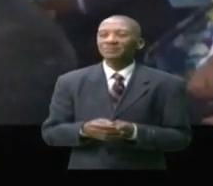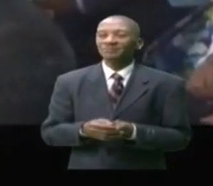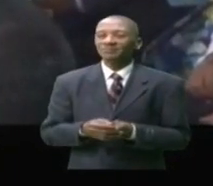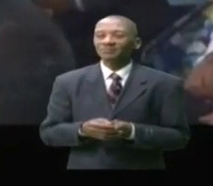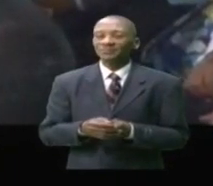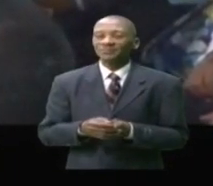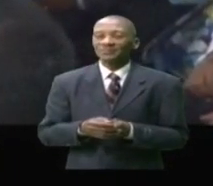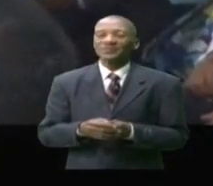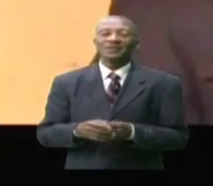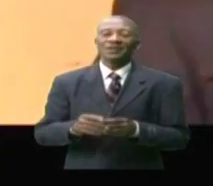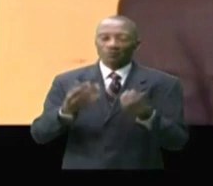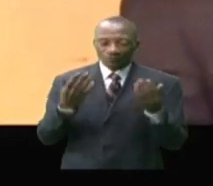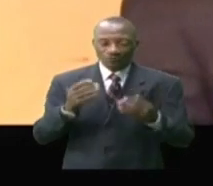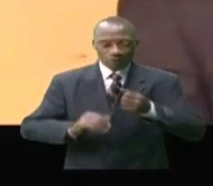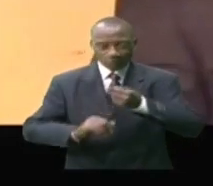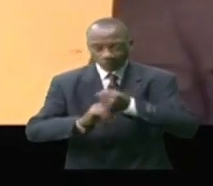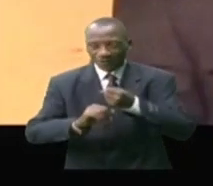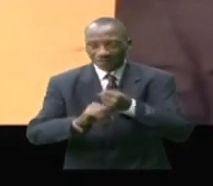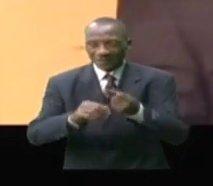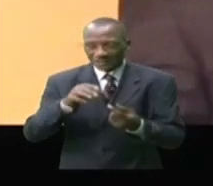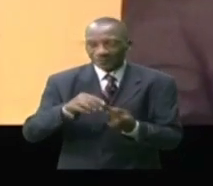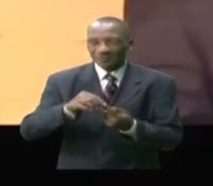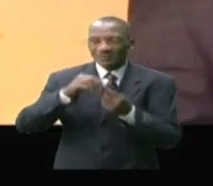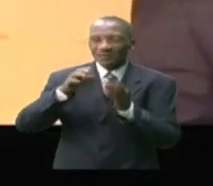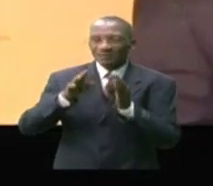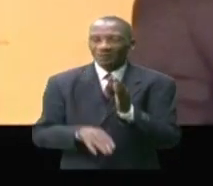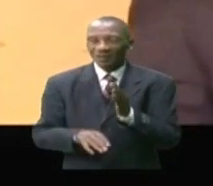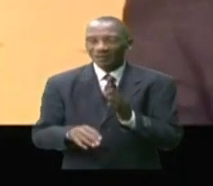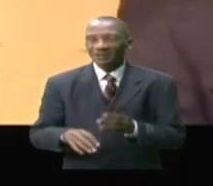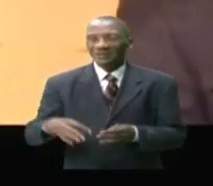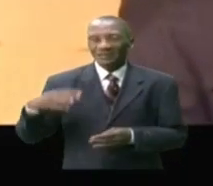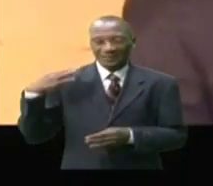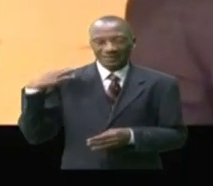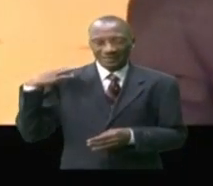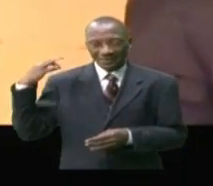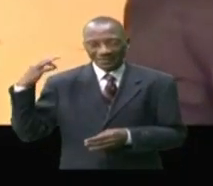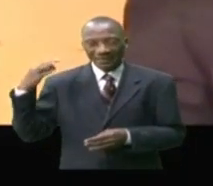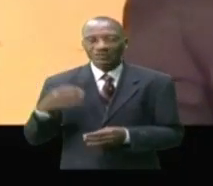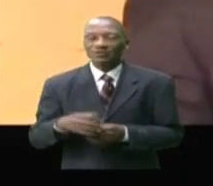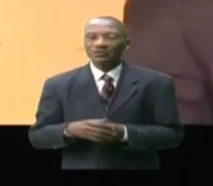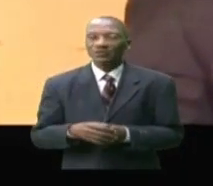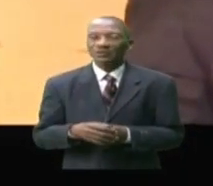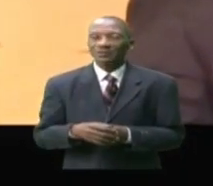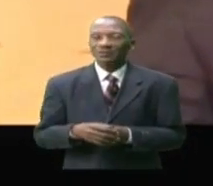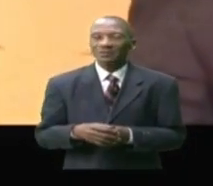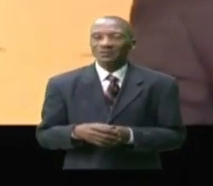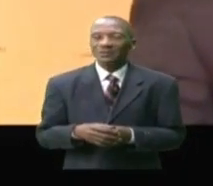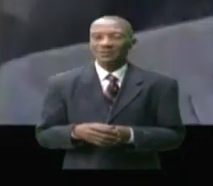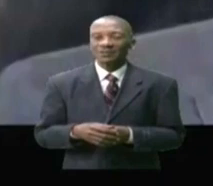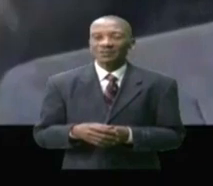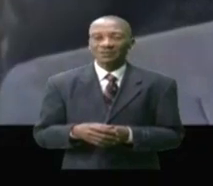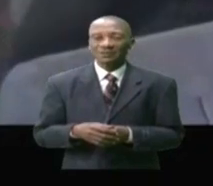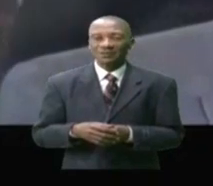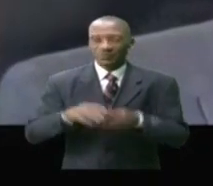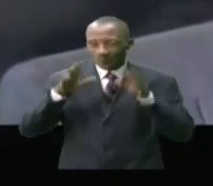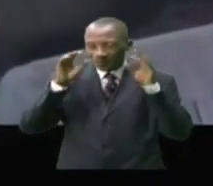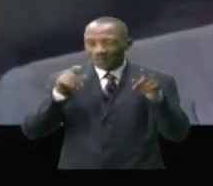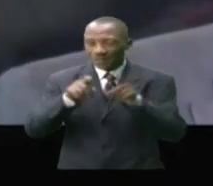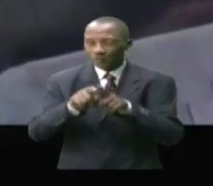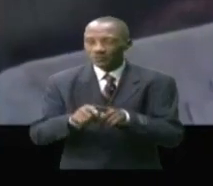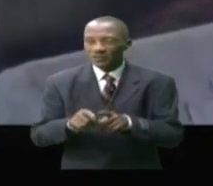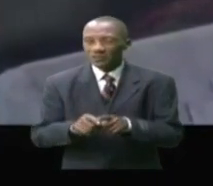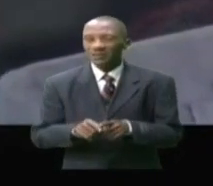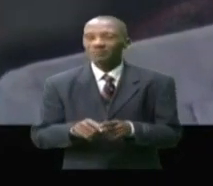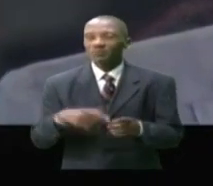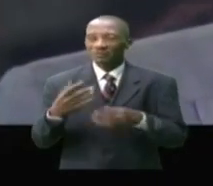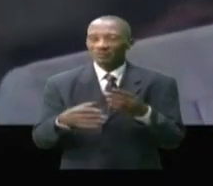et efficacement. Pour le conférencier, il est impérieux d'adopter une nouvelle constitution qui tient compte de cet impératif au